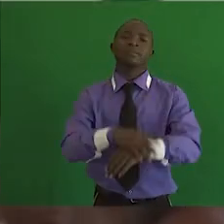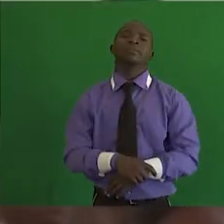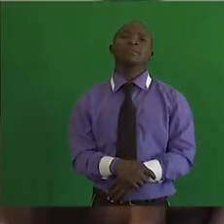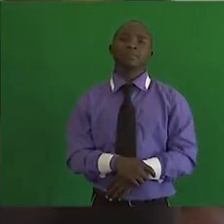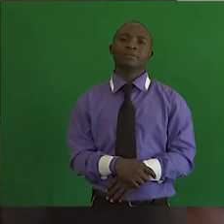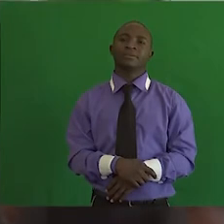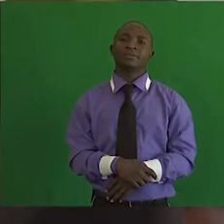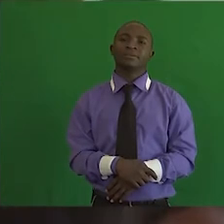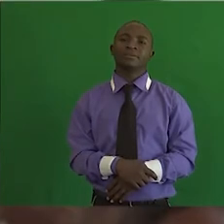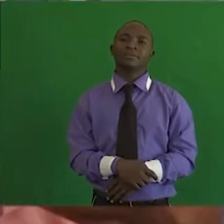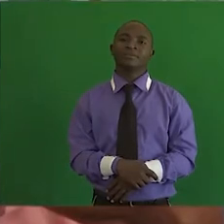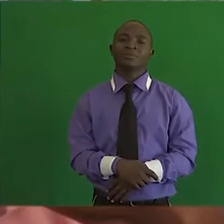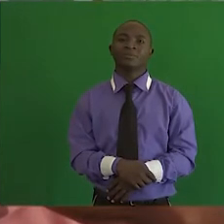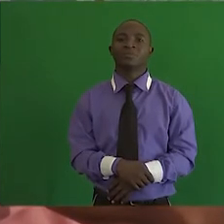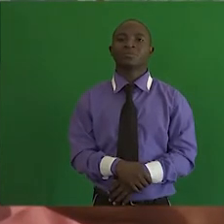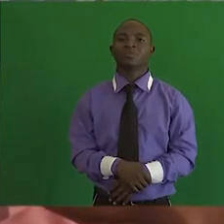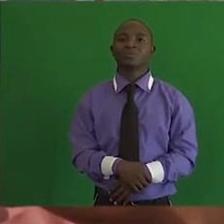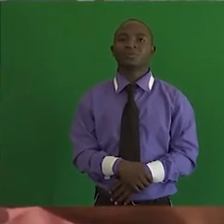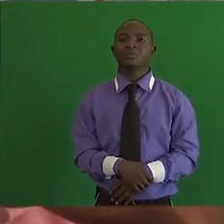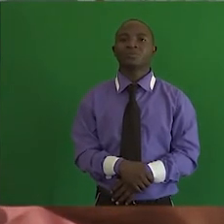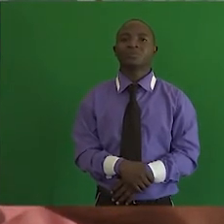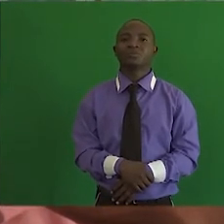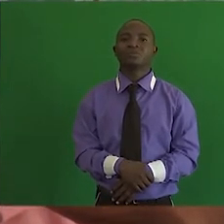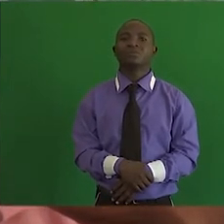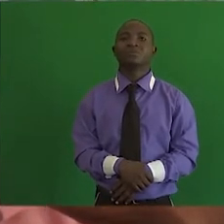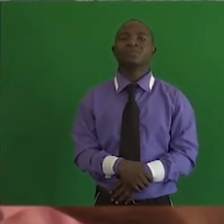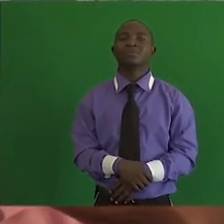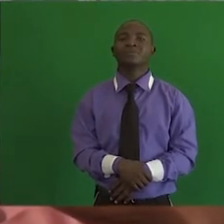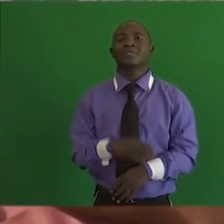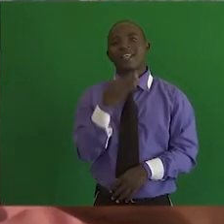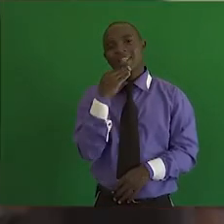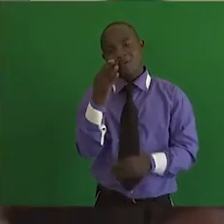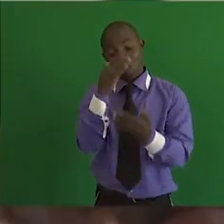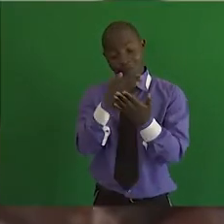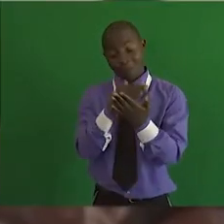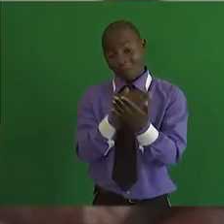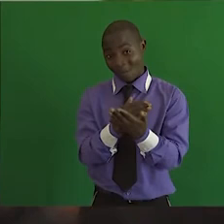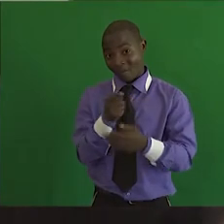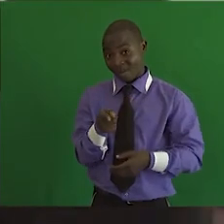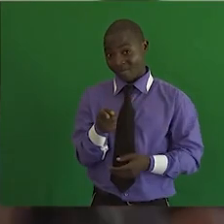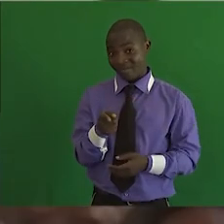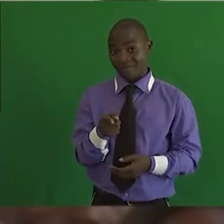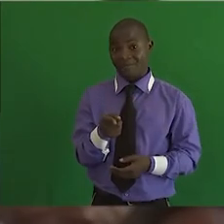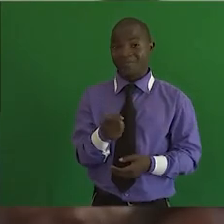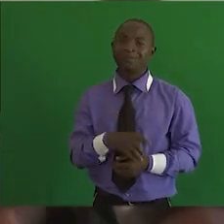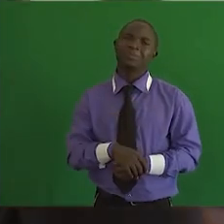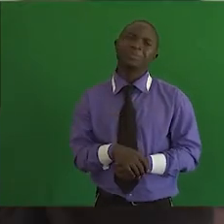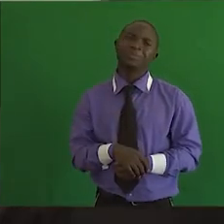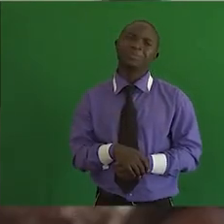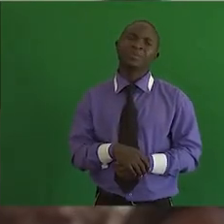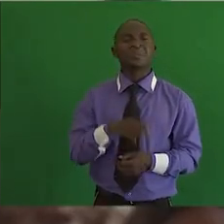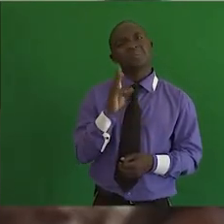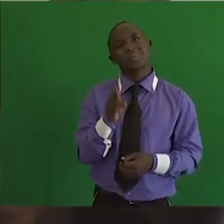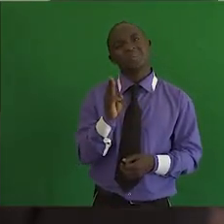risinenge richiitika pakati pemuroora navamwene, ndavamwene vanotonga musha uyoyo, kutonga kwavamwene mumusha, kunoita kuti vanotonga baba mumusha umomo